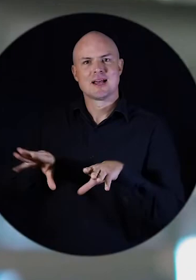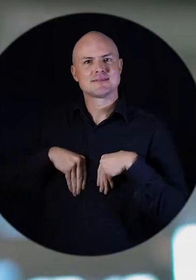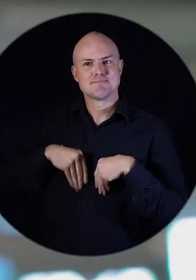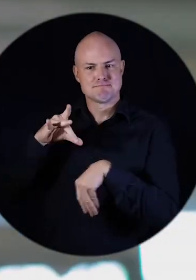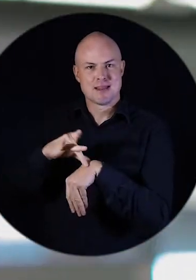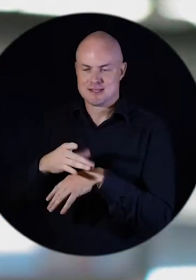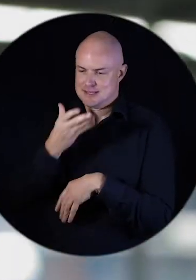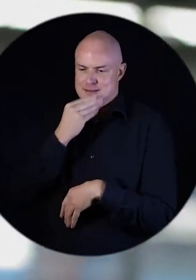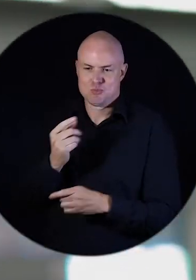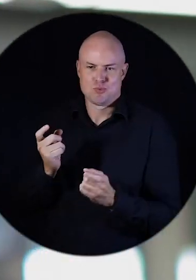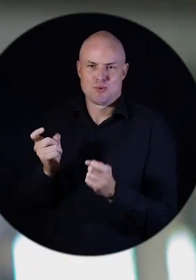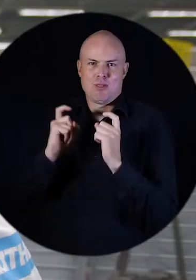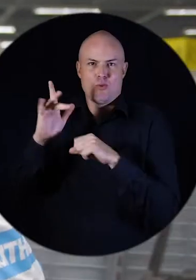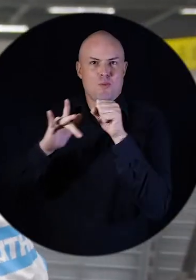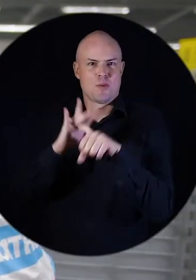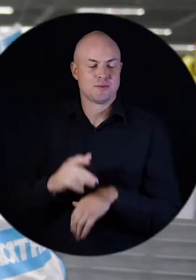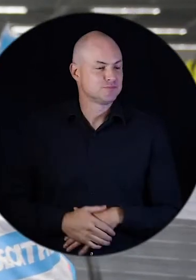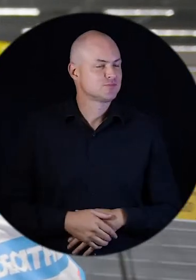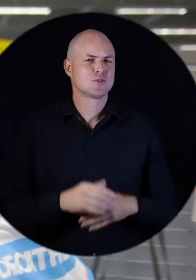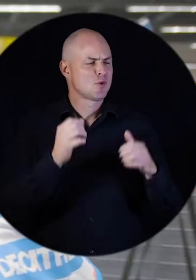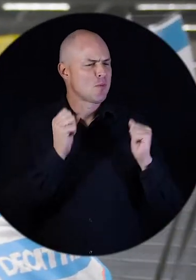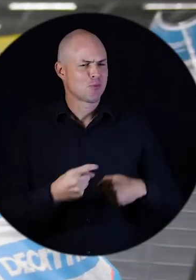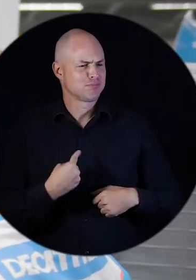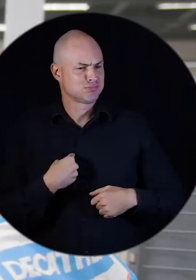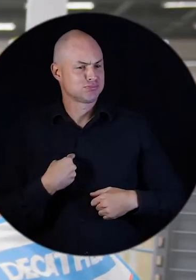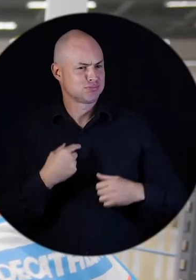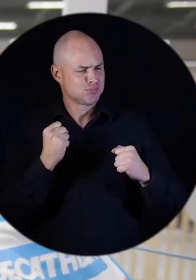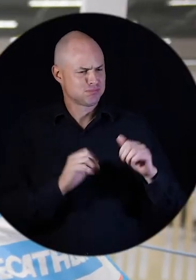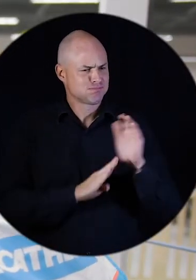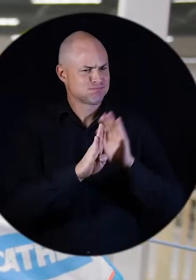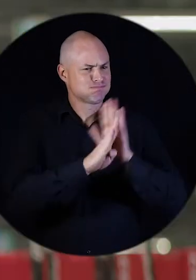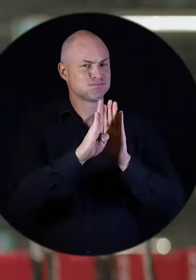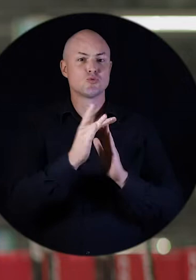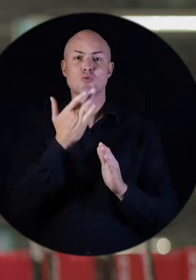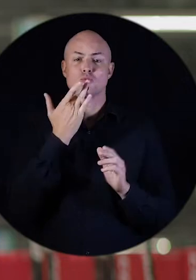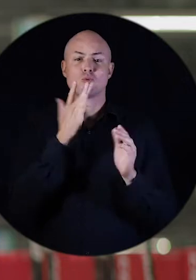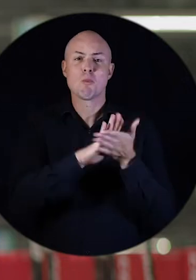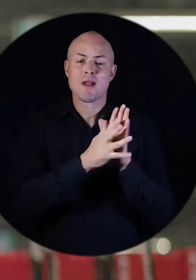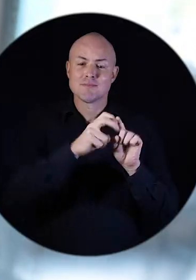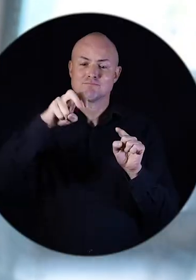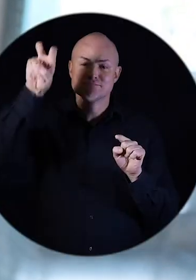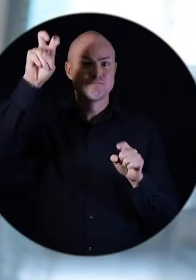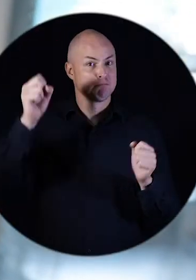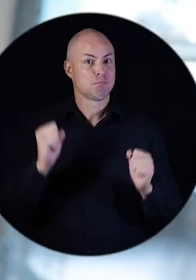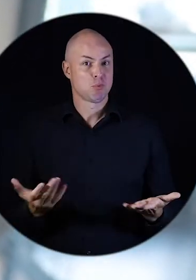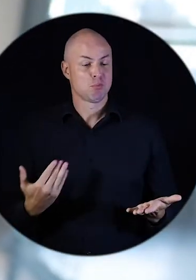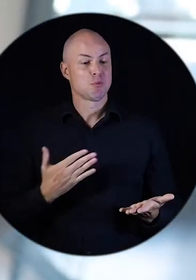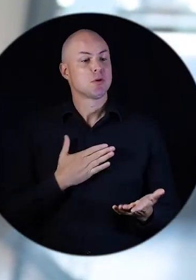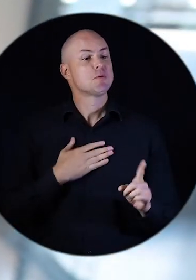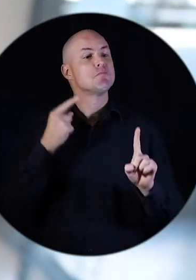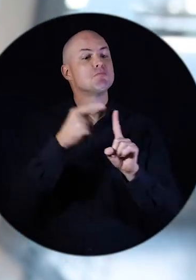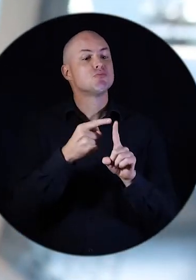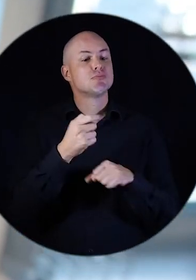C'est le plus beau cadeau au monde. Tu peux te développer beaucoup, beaucoup si tu veux avancer dans la compagnie. Moi, mon but